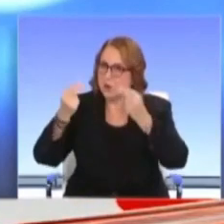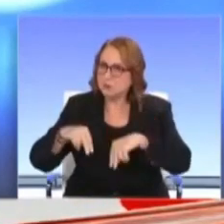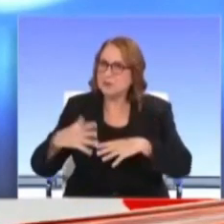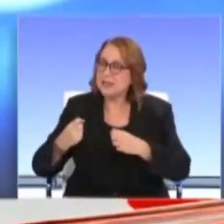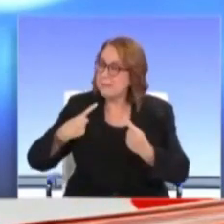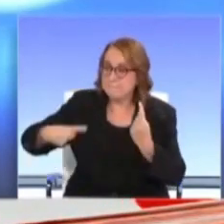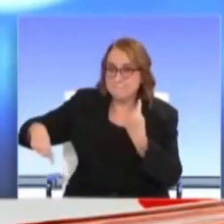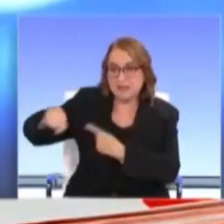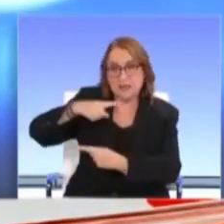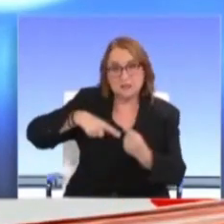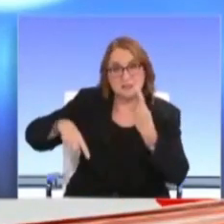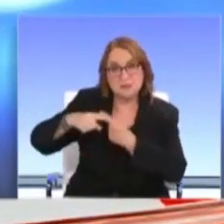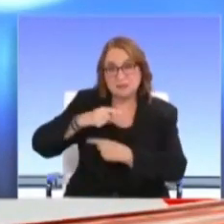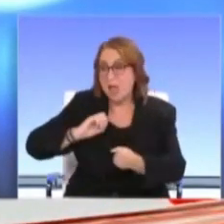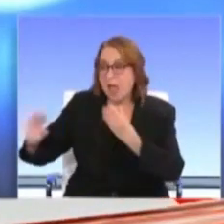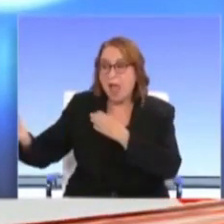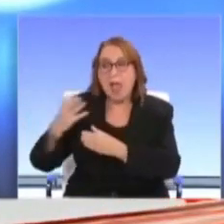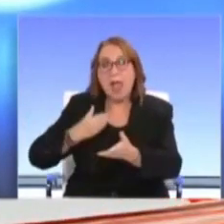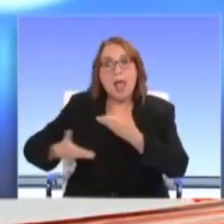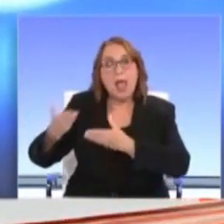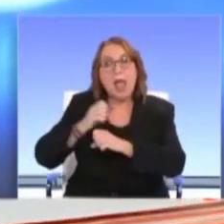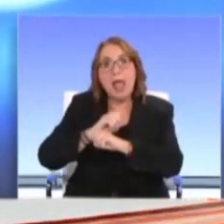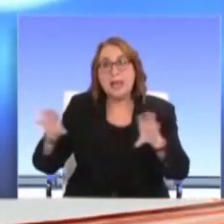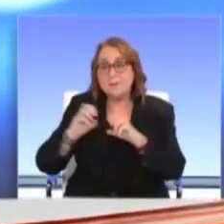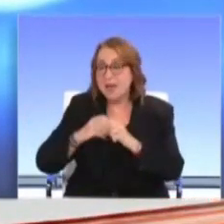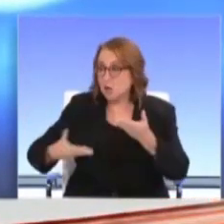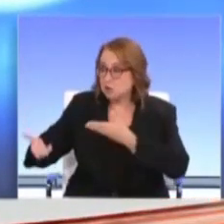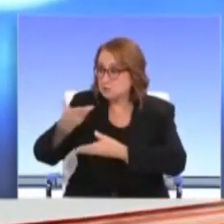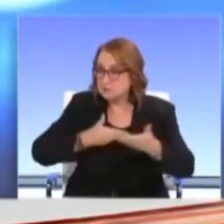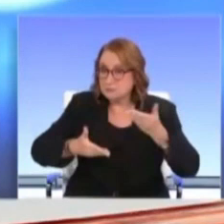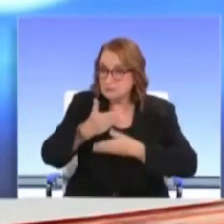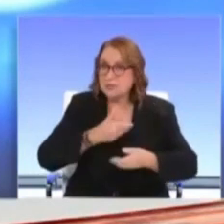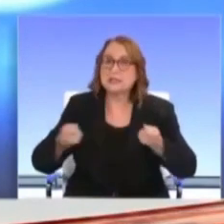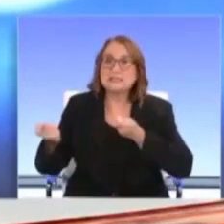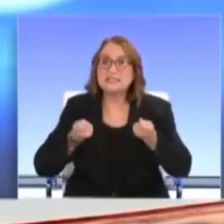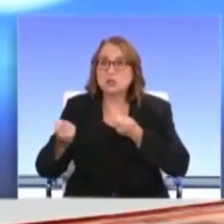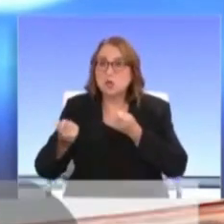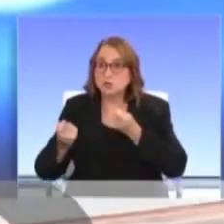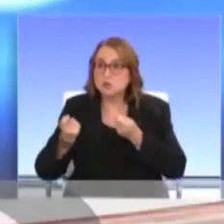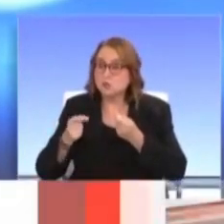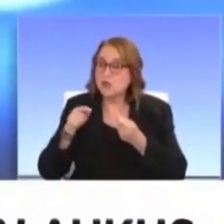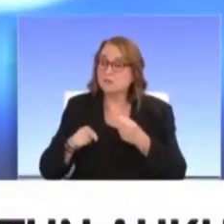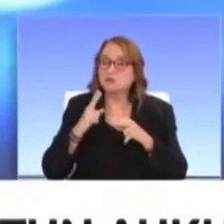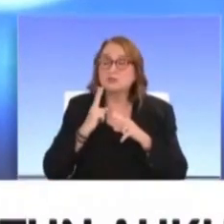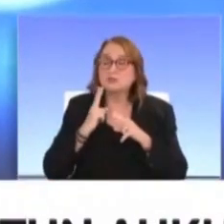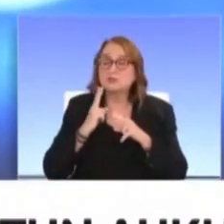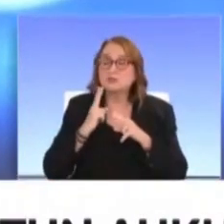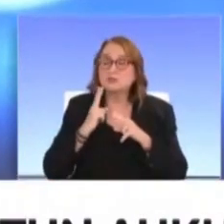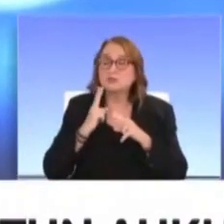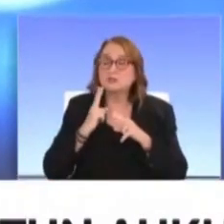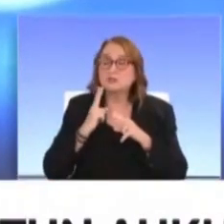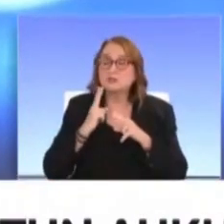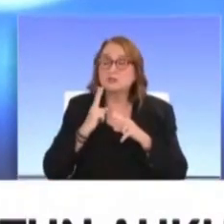Είμαστε συνδεδεμένοι εμείς με τις Βρυξέλλες και τις Ηνωμένες Πολιτείες. Σαράντη Μιχαλόπουλε, ξεκινώ από εσένα, διότι η οργή που